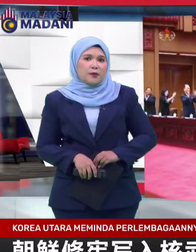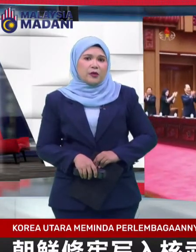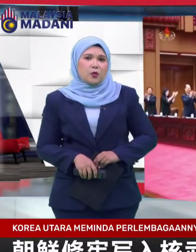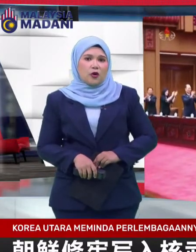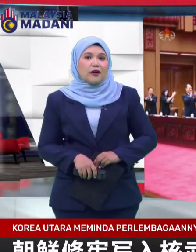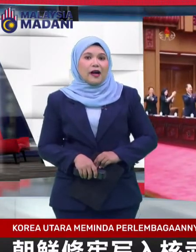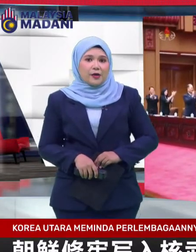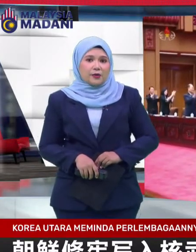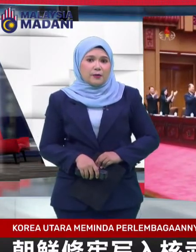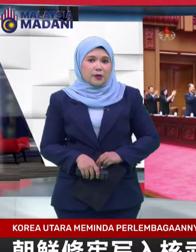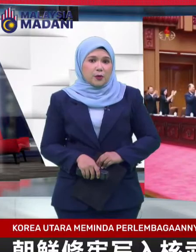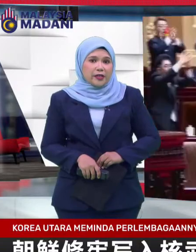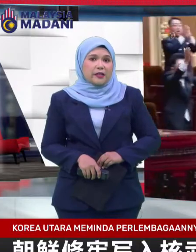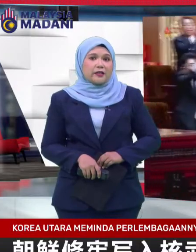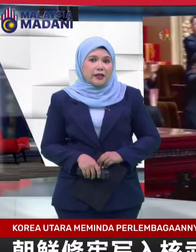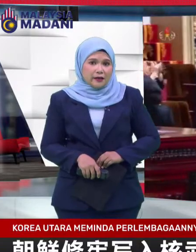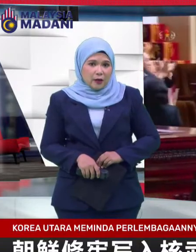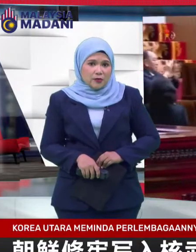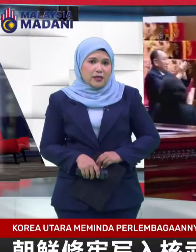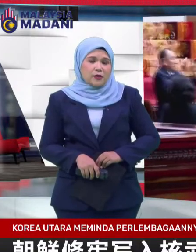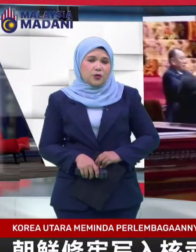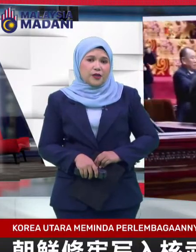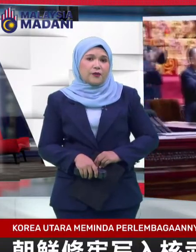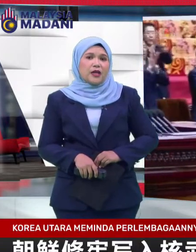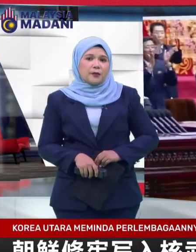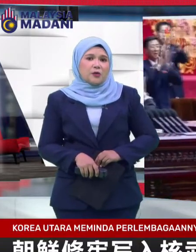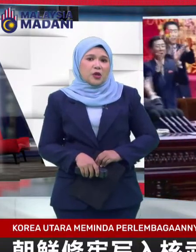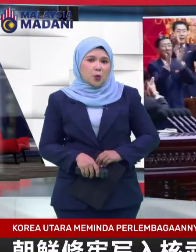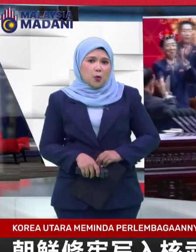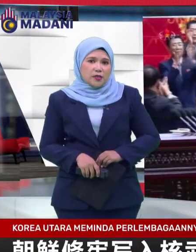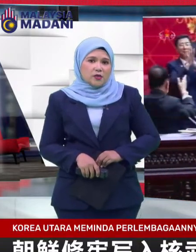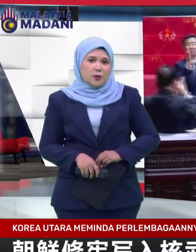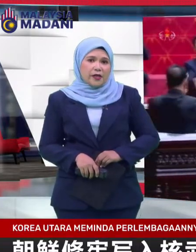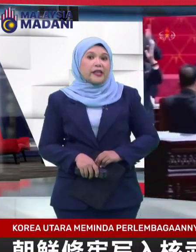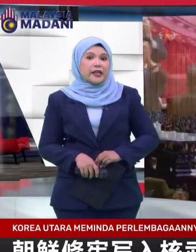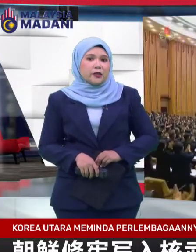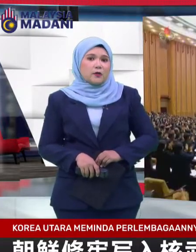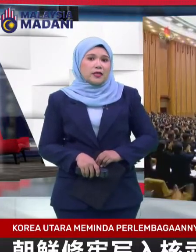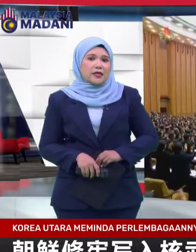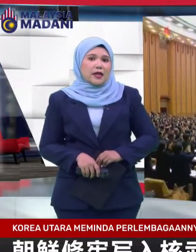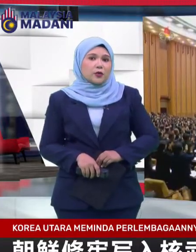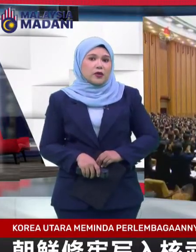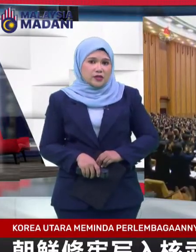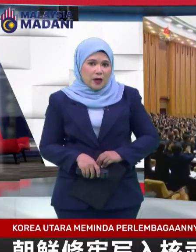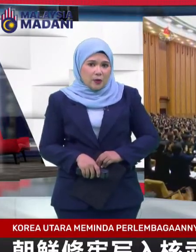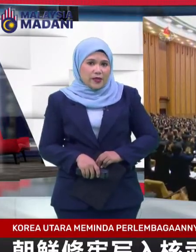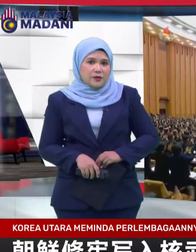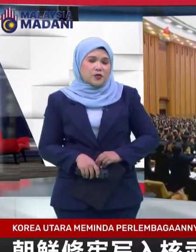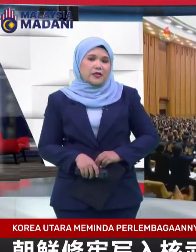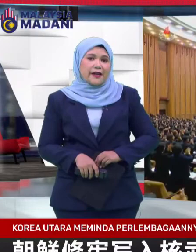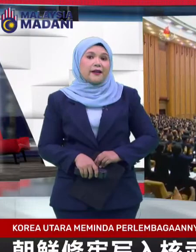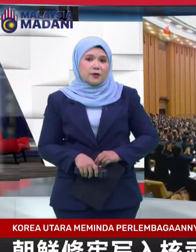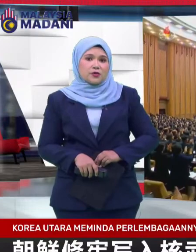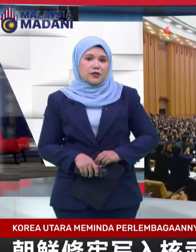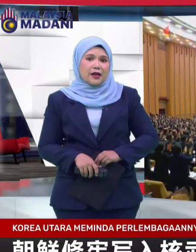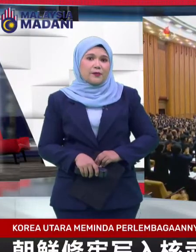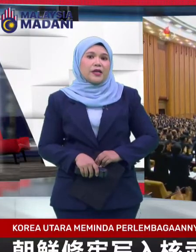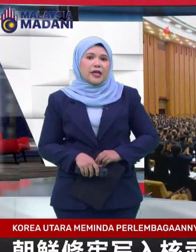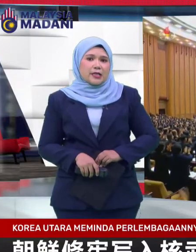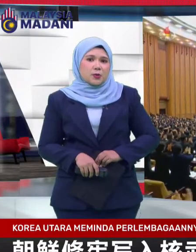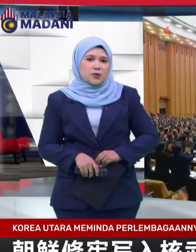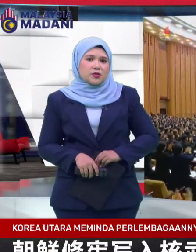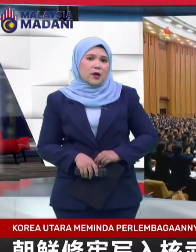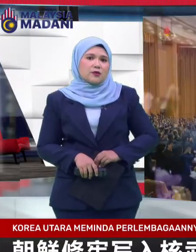该国与美国还有日本会以压倒性应对，并与国际社会一同加强对朝鲜的制裁和施